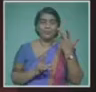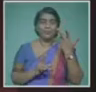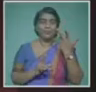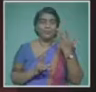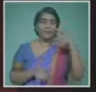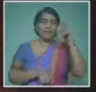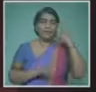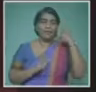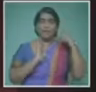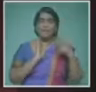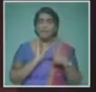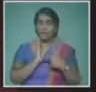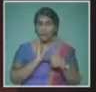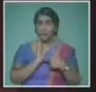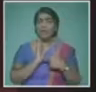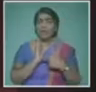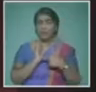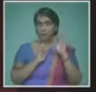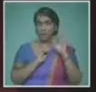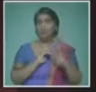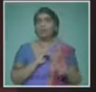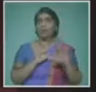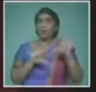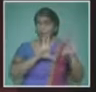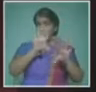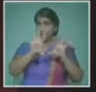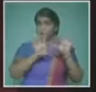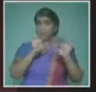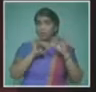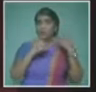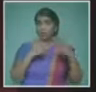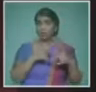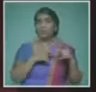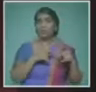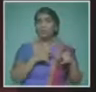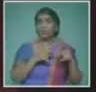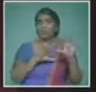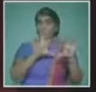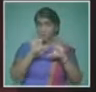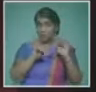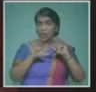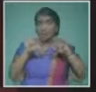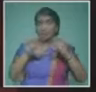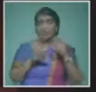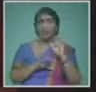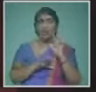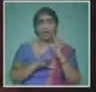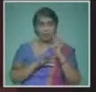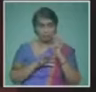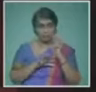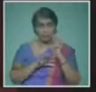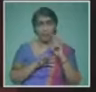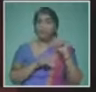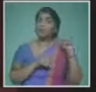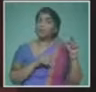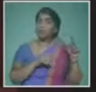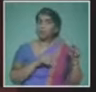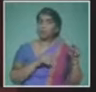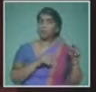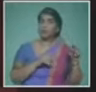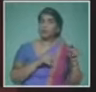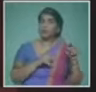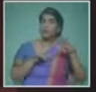සීමිත තරංග විභාගෙන් තේරීපත් වූ අයට, ඒ කියන්නේ තේරීපත් වුණු 690යි ඒ ඊළඟට